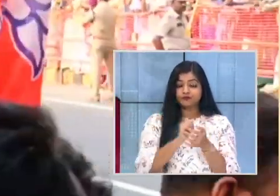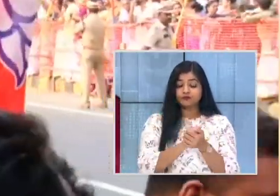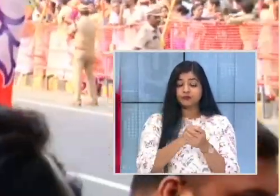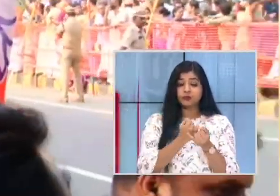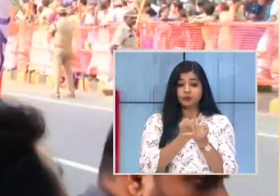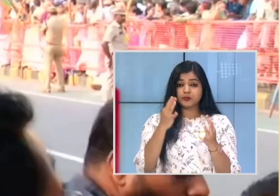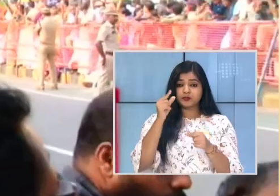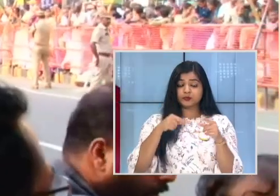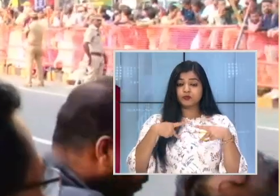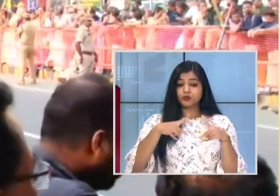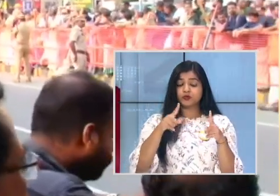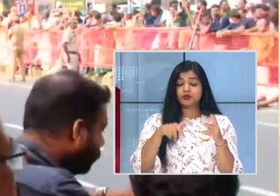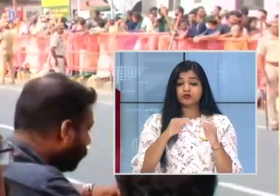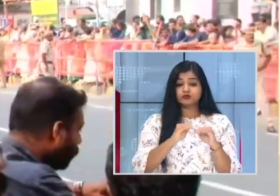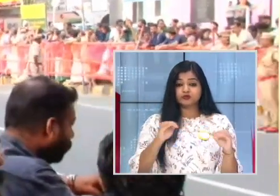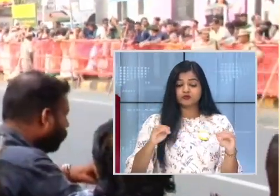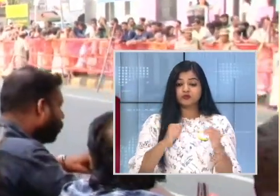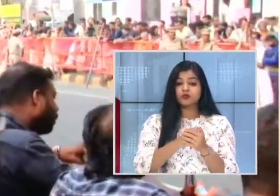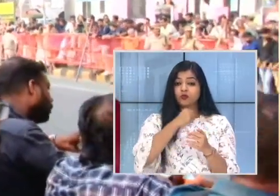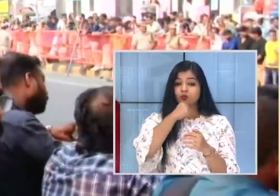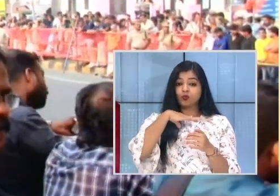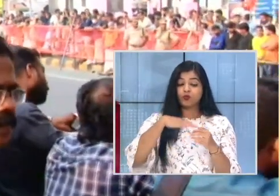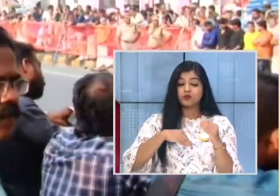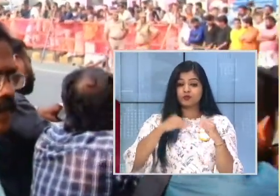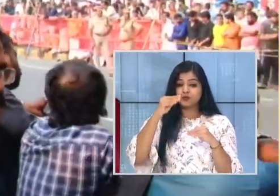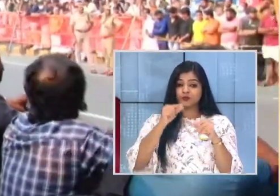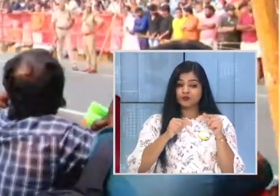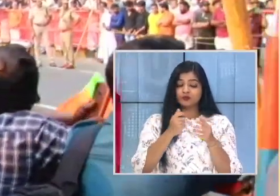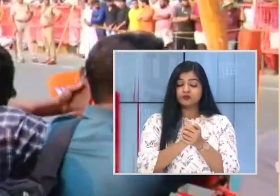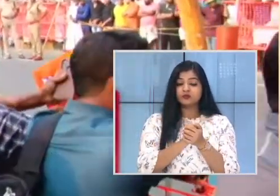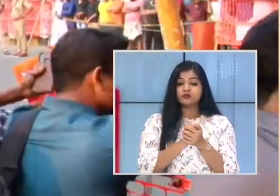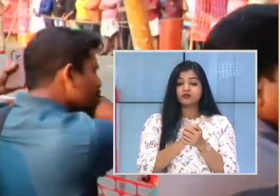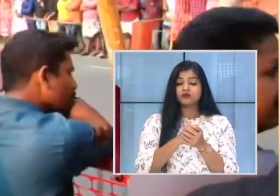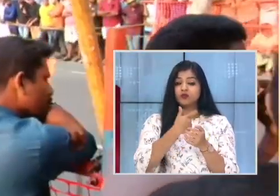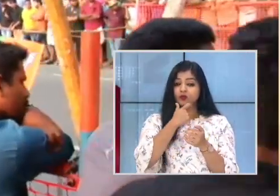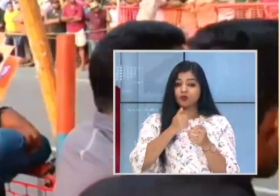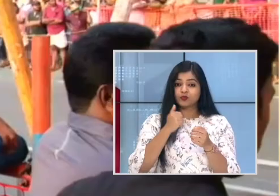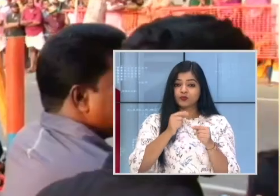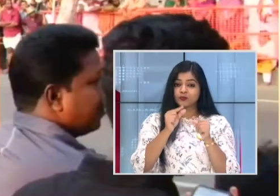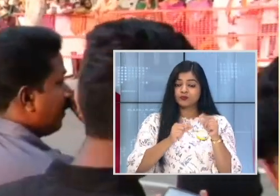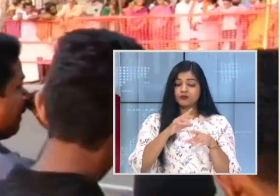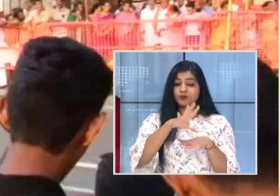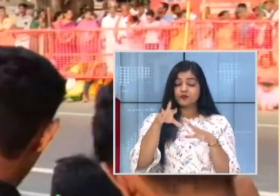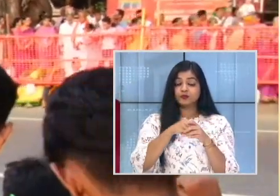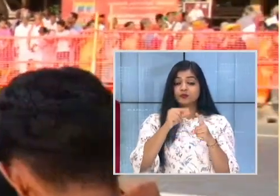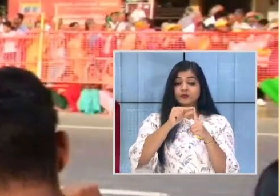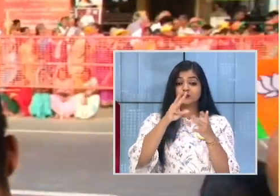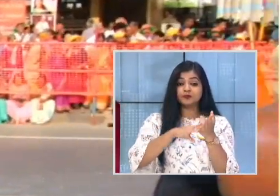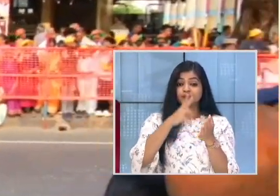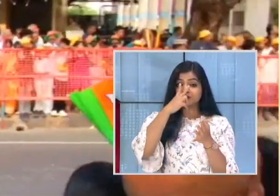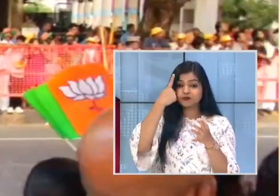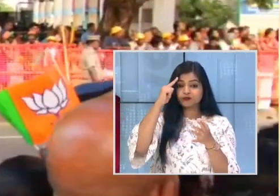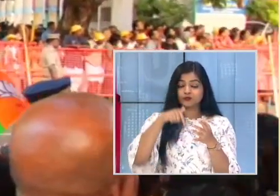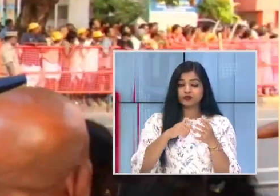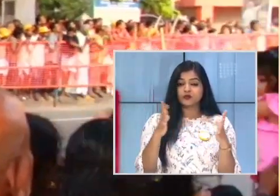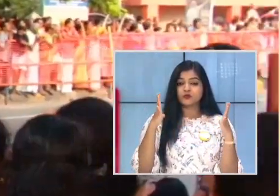സൈഡിലുമായി തിങ്ങിക്കൂടിയിട്ടുണ്ട്. കൊച്ചുകുട്ടികളുണ്ട്, പ്രായമായവരുണ്ട്, മുതിർന്നവരുണ്ട്. അങ്ങനെ എല്ലാവരും ഇവിടെ പ്രധാനമന്ത്രിയെ ഒന്ന് കാണുന്നതിന്